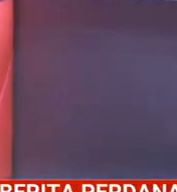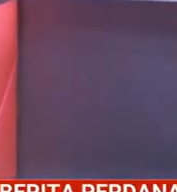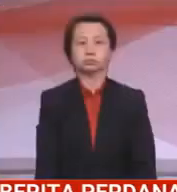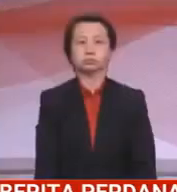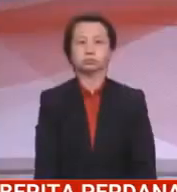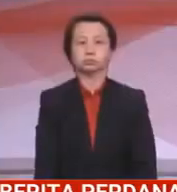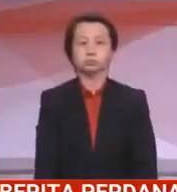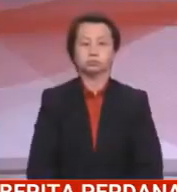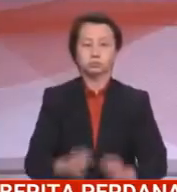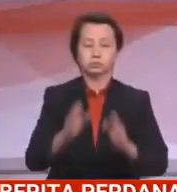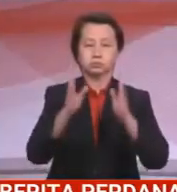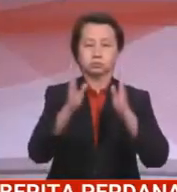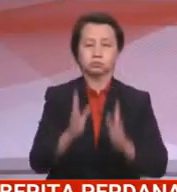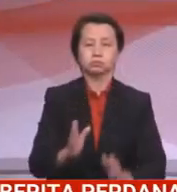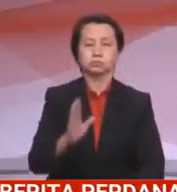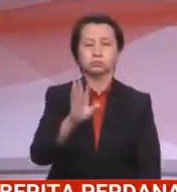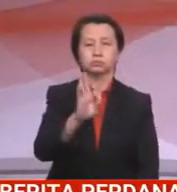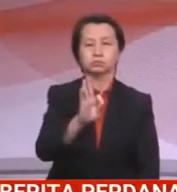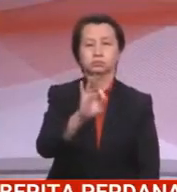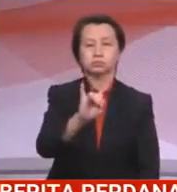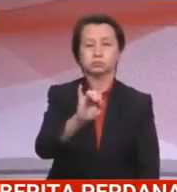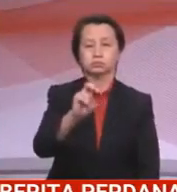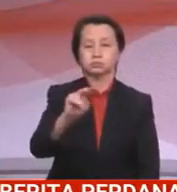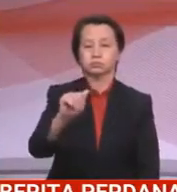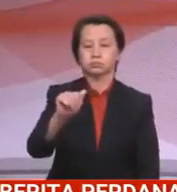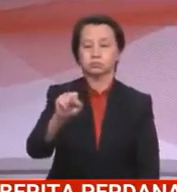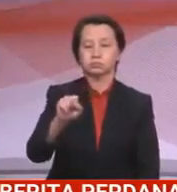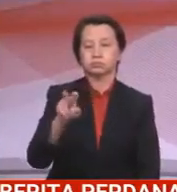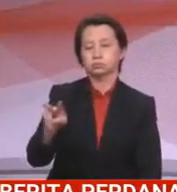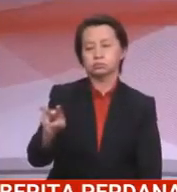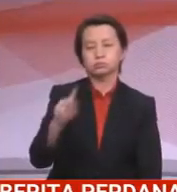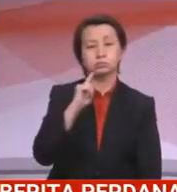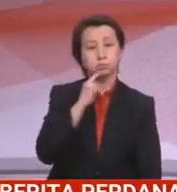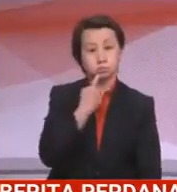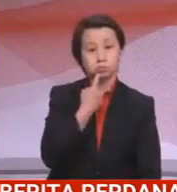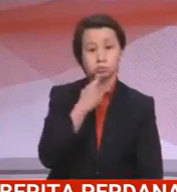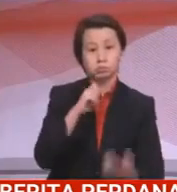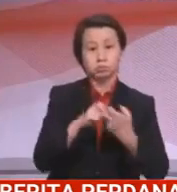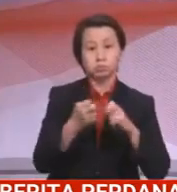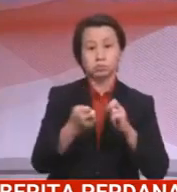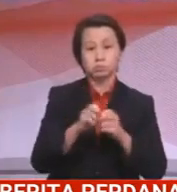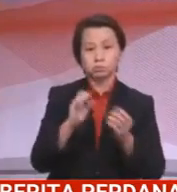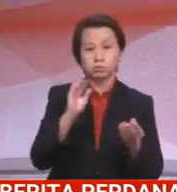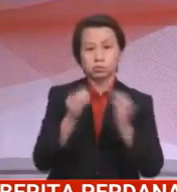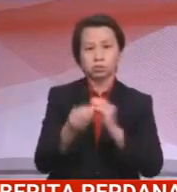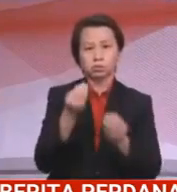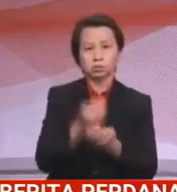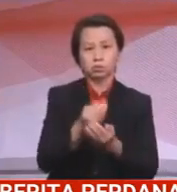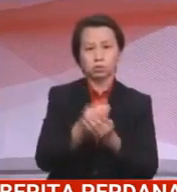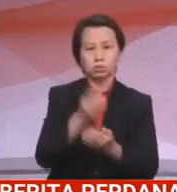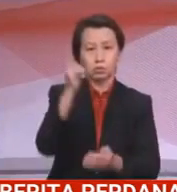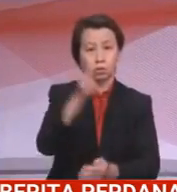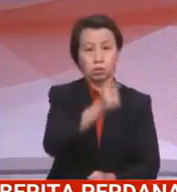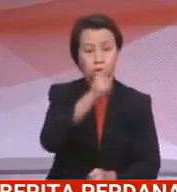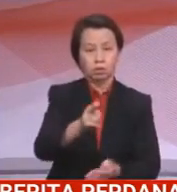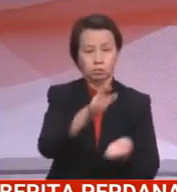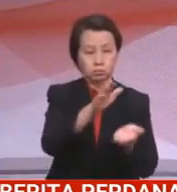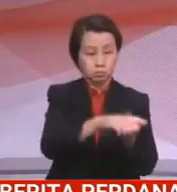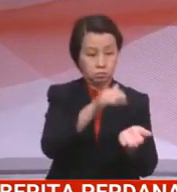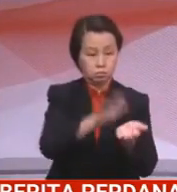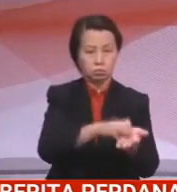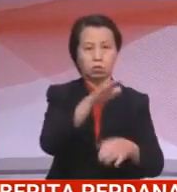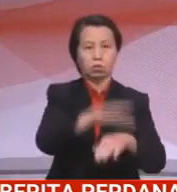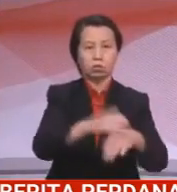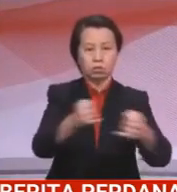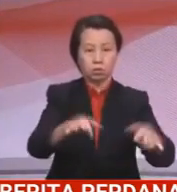perbadanan kemajuan film negara National finals memandang serius isu pengubahan Hwang haram pencurian